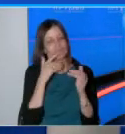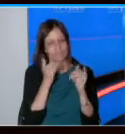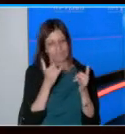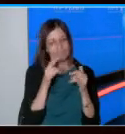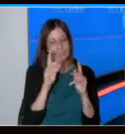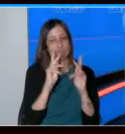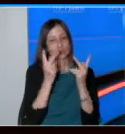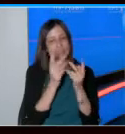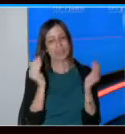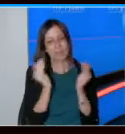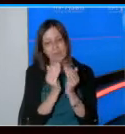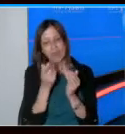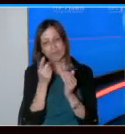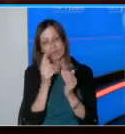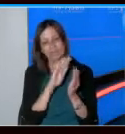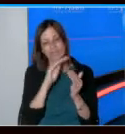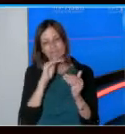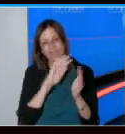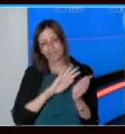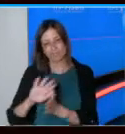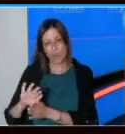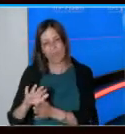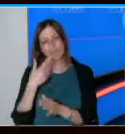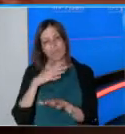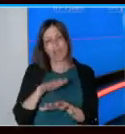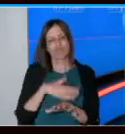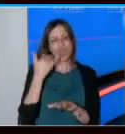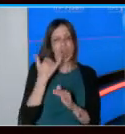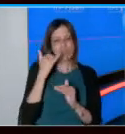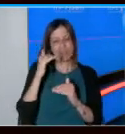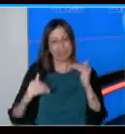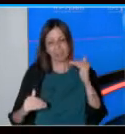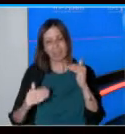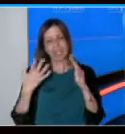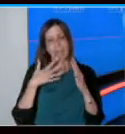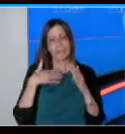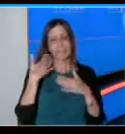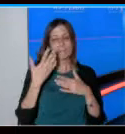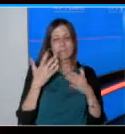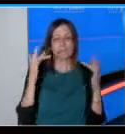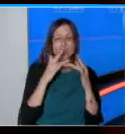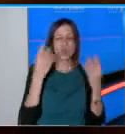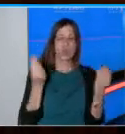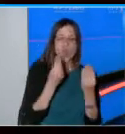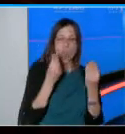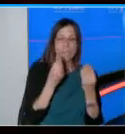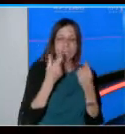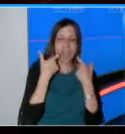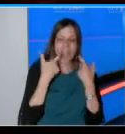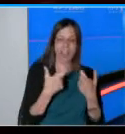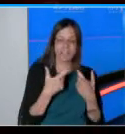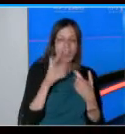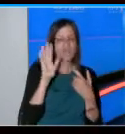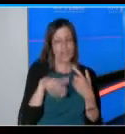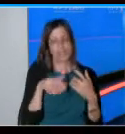קבוצת מיעוט שהיא מקופחת, וכל הזמן מרגישה בקיפוח, גם בהתנהלות מול גורמי האכיפה, וגם